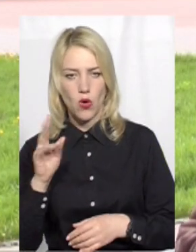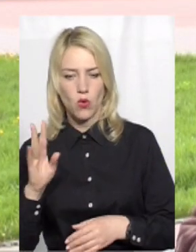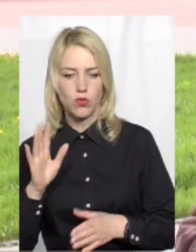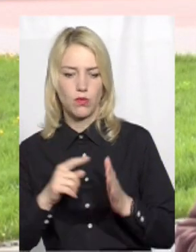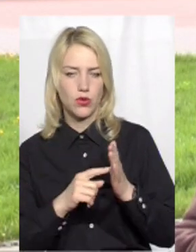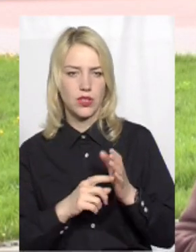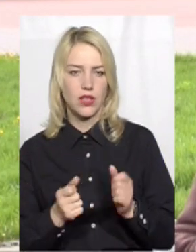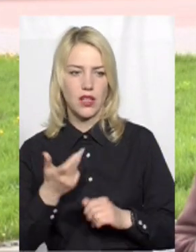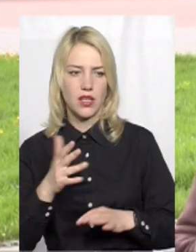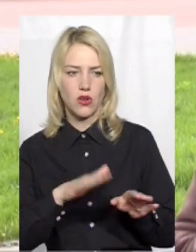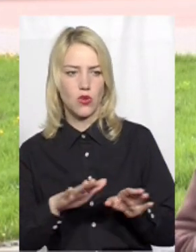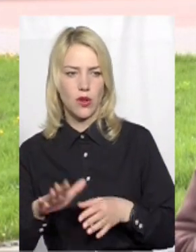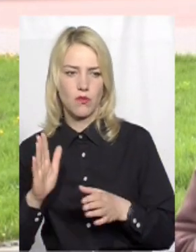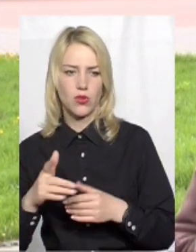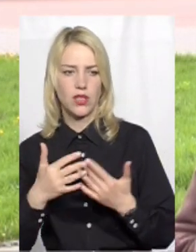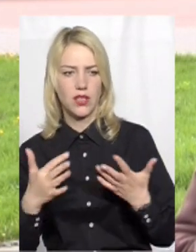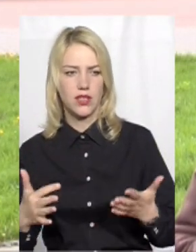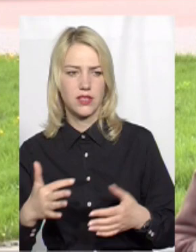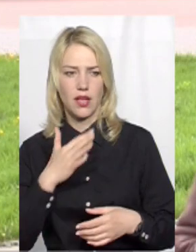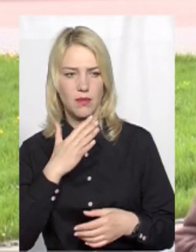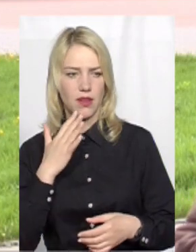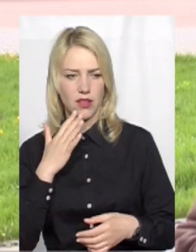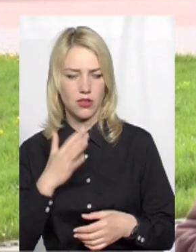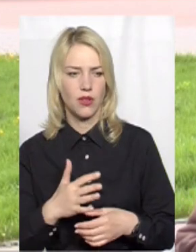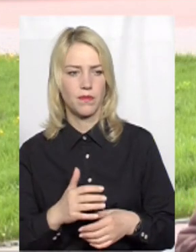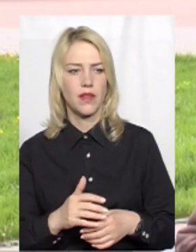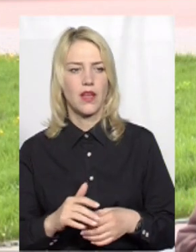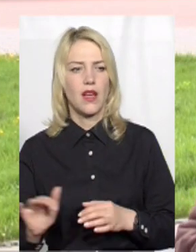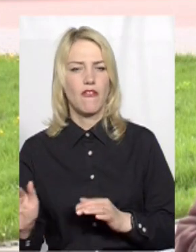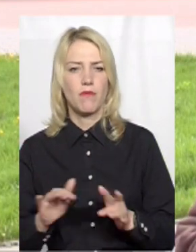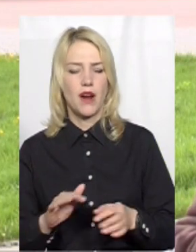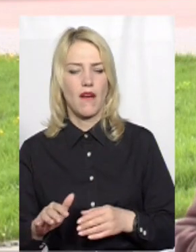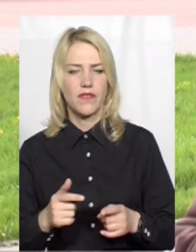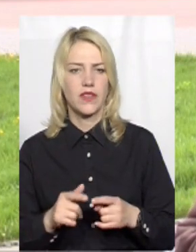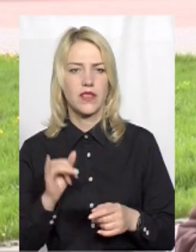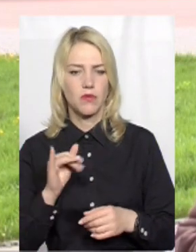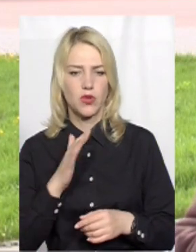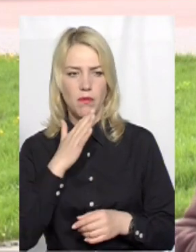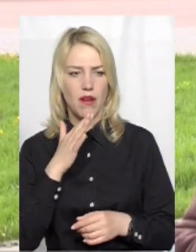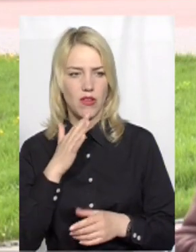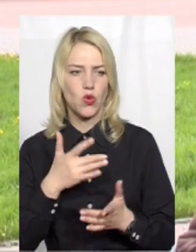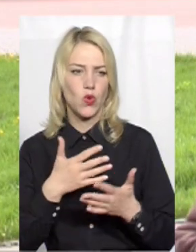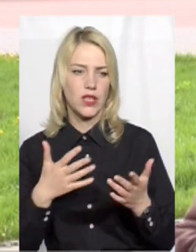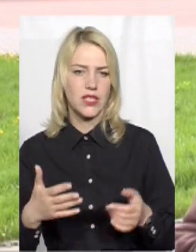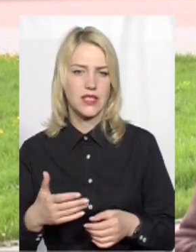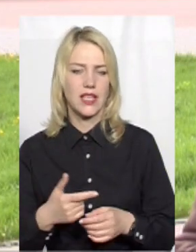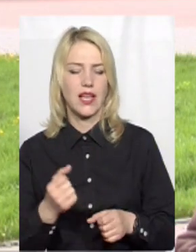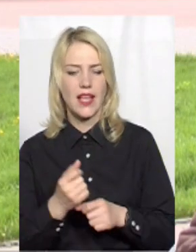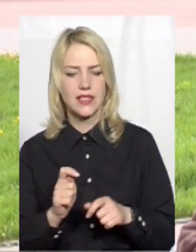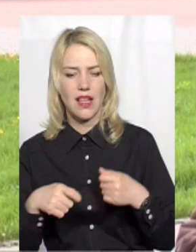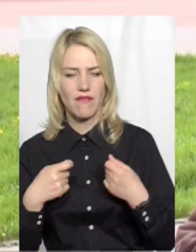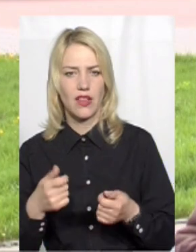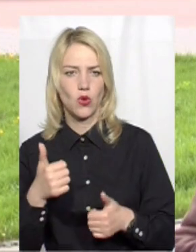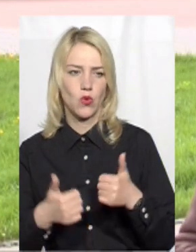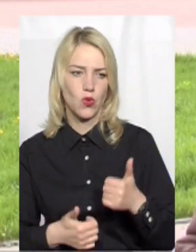локацій, буде дуже багато різних вправ на тімбілдінг, буде дуже багато різних естафет,